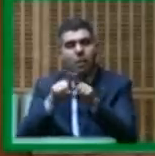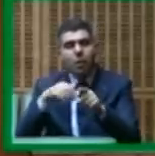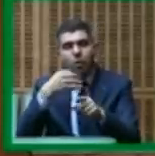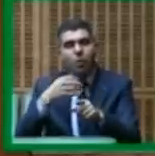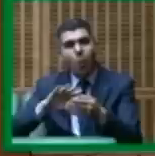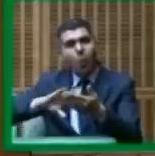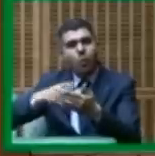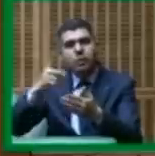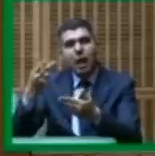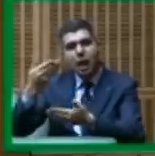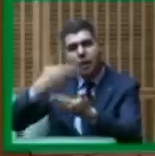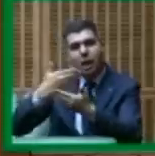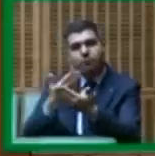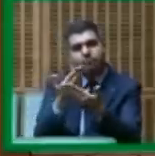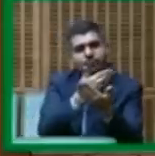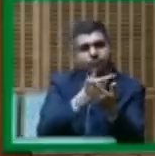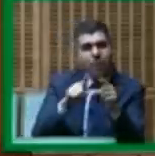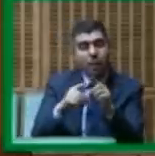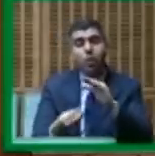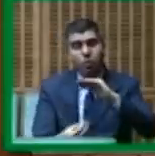كنحاول. الرشوة،